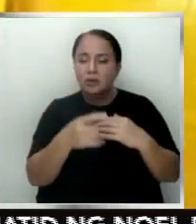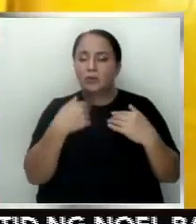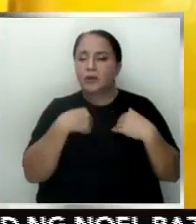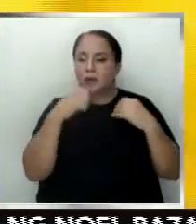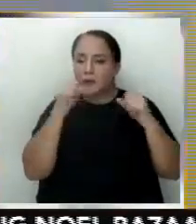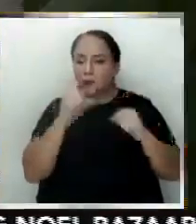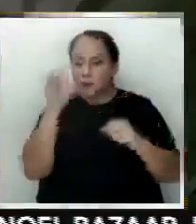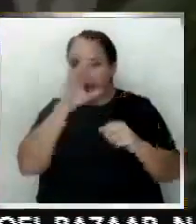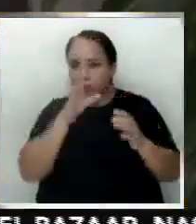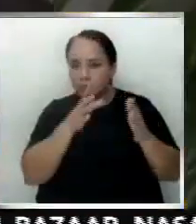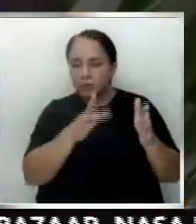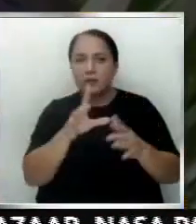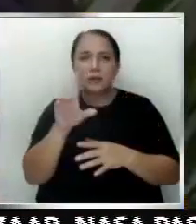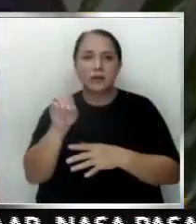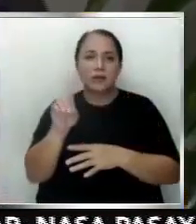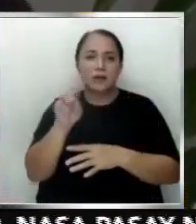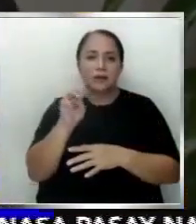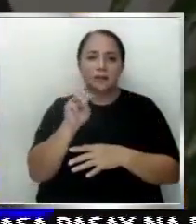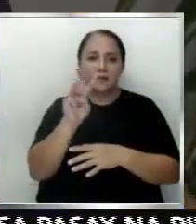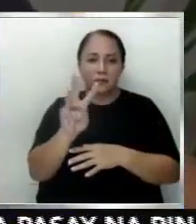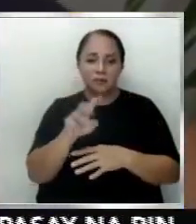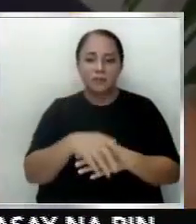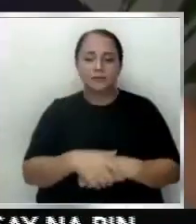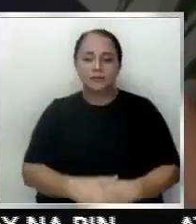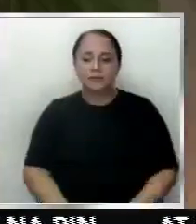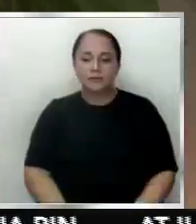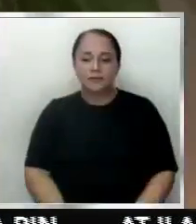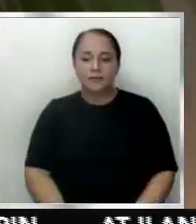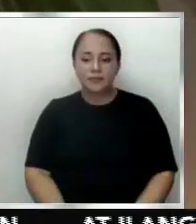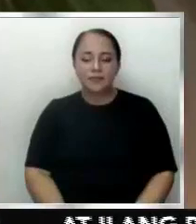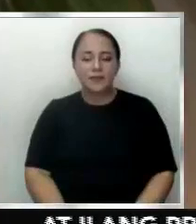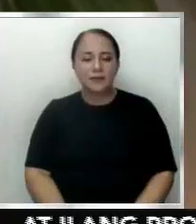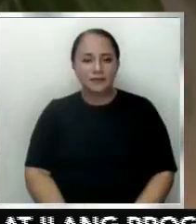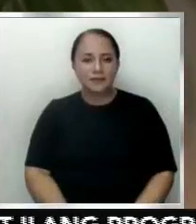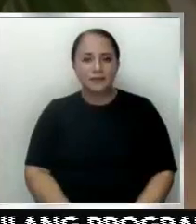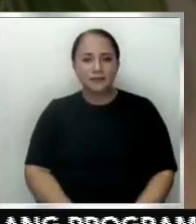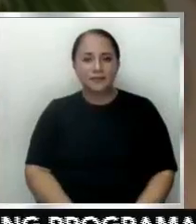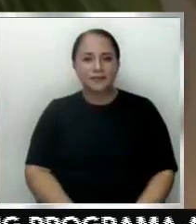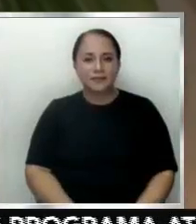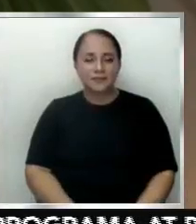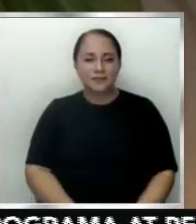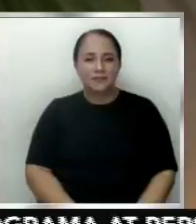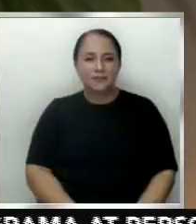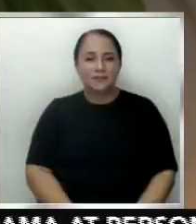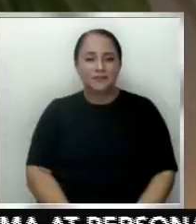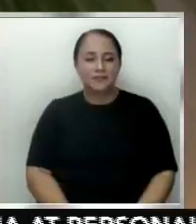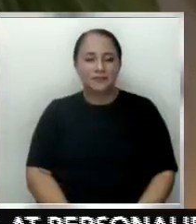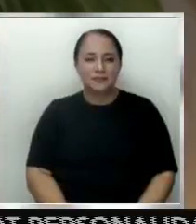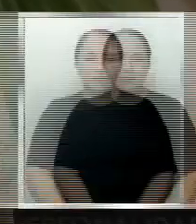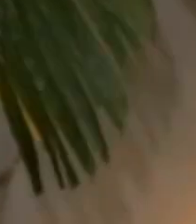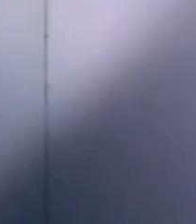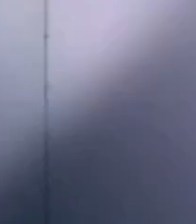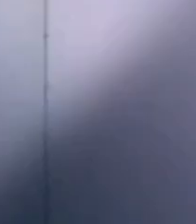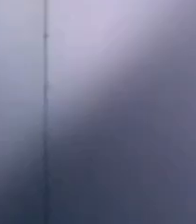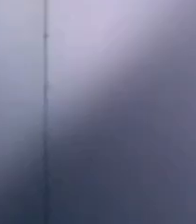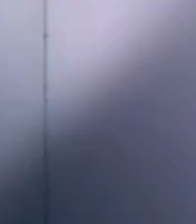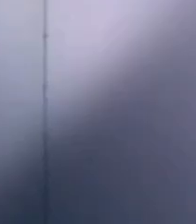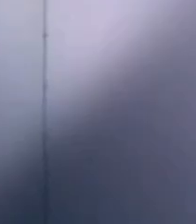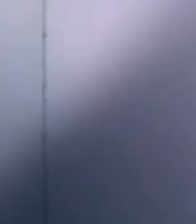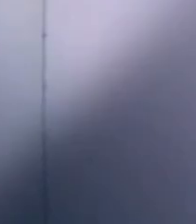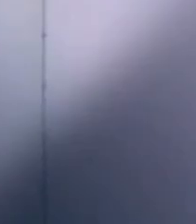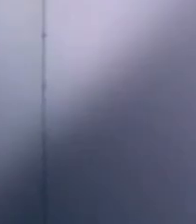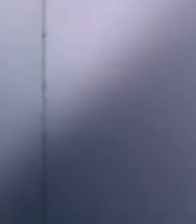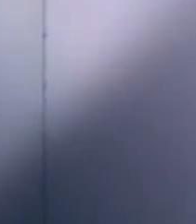ng DMW. Para sa GMA Integrated News, Sandra Aguinaldo, nakatutok, 24 oras.